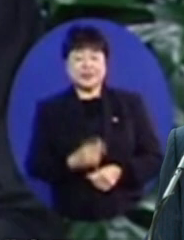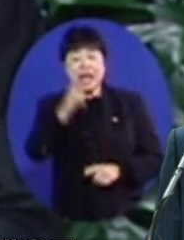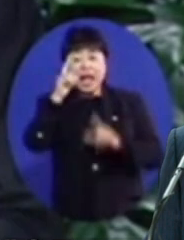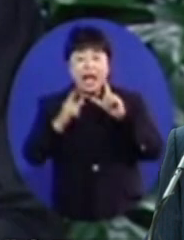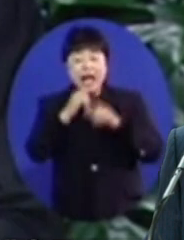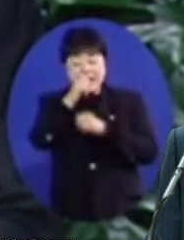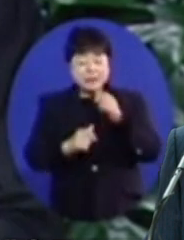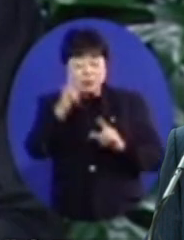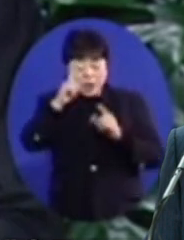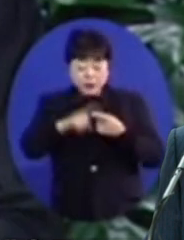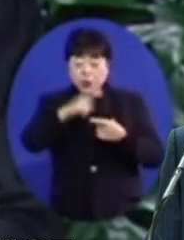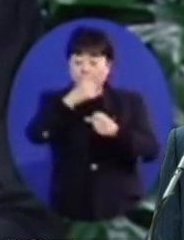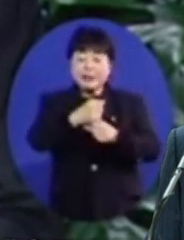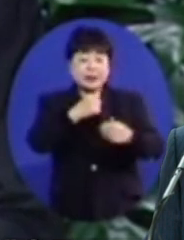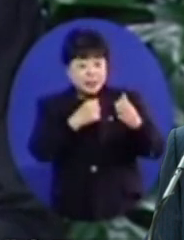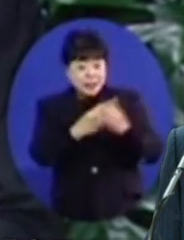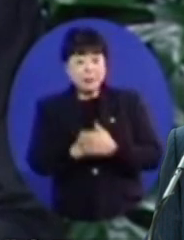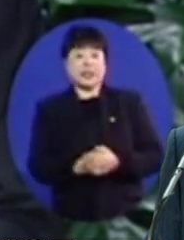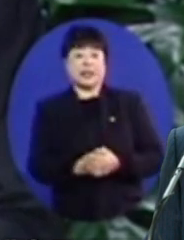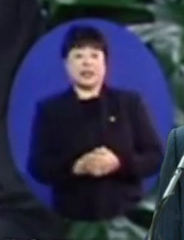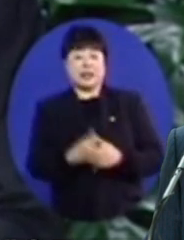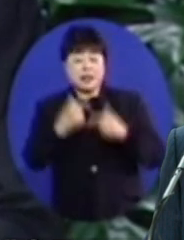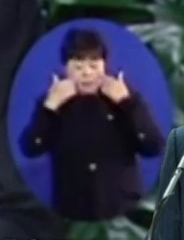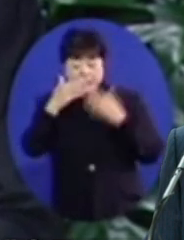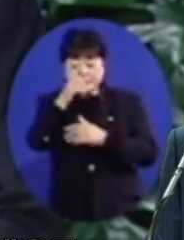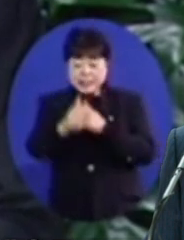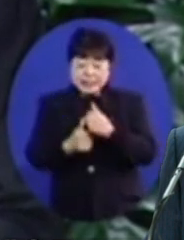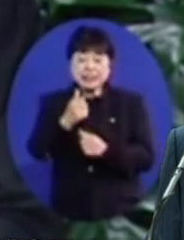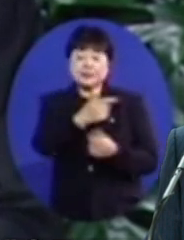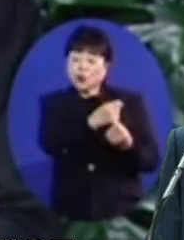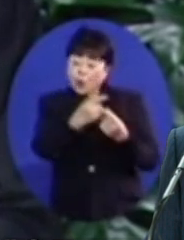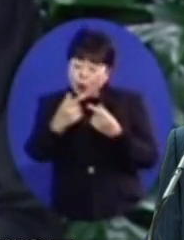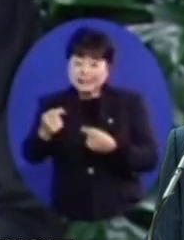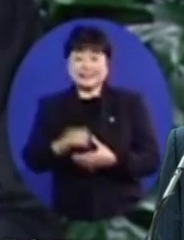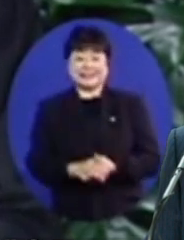모양대로 지음 받았다고 했기 때문에 반드시 하나님처럼